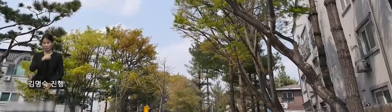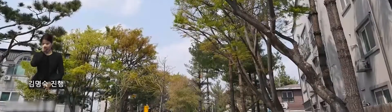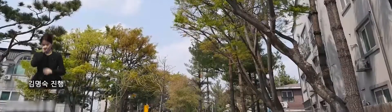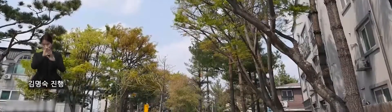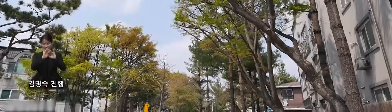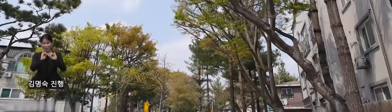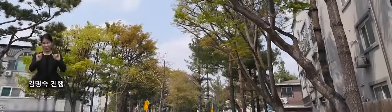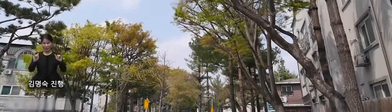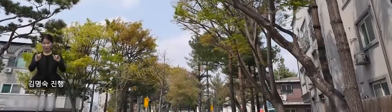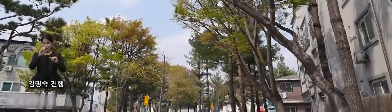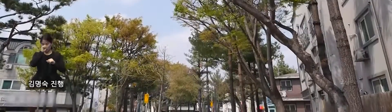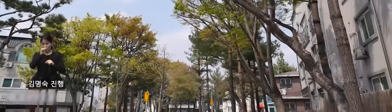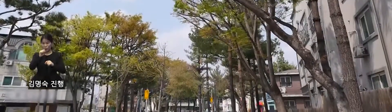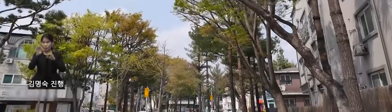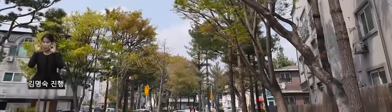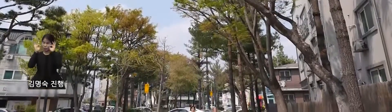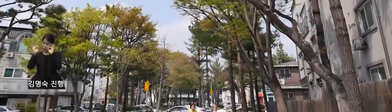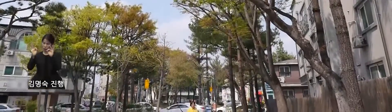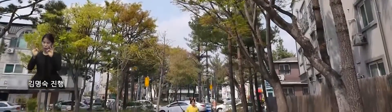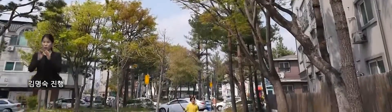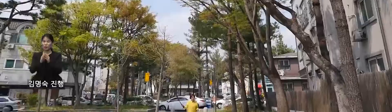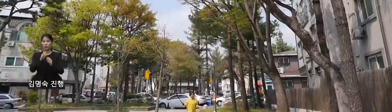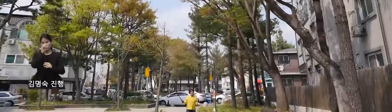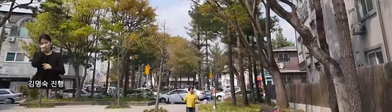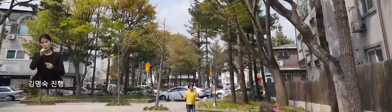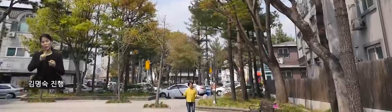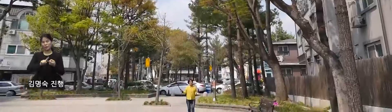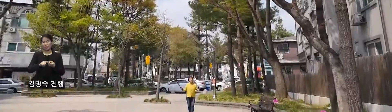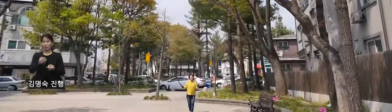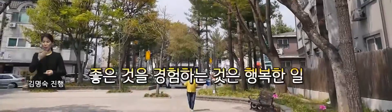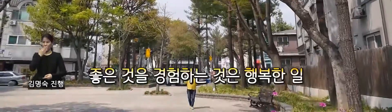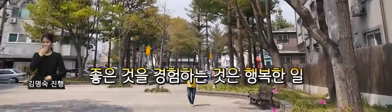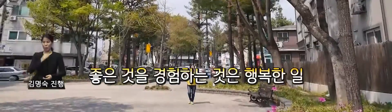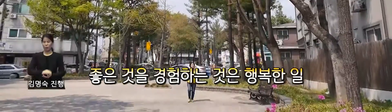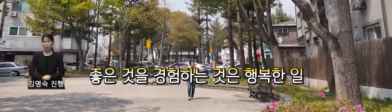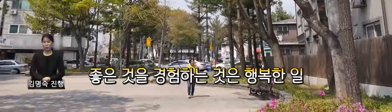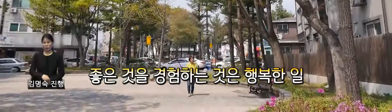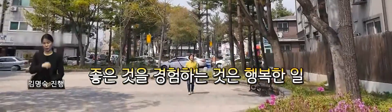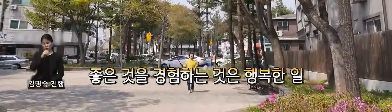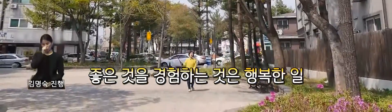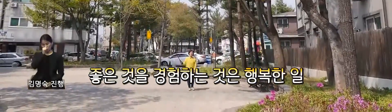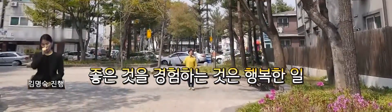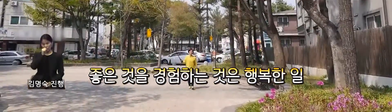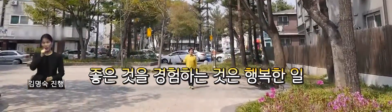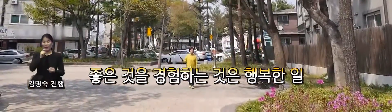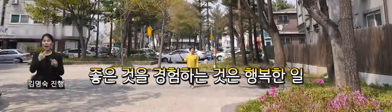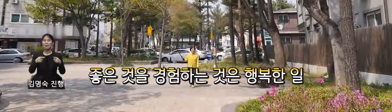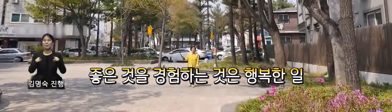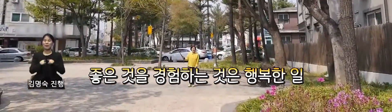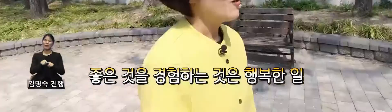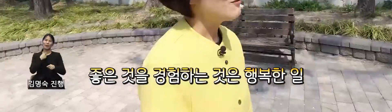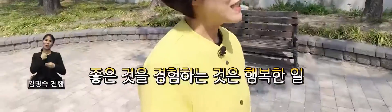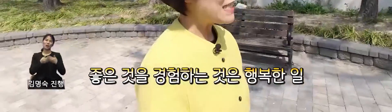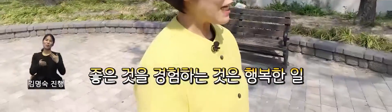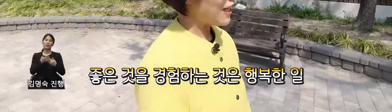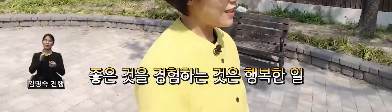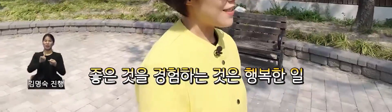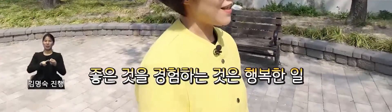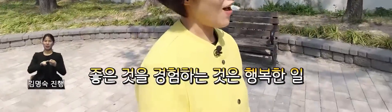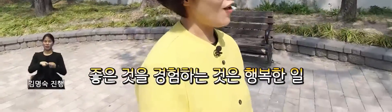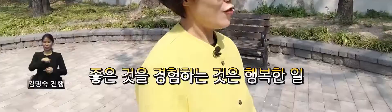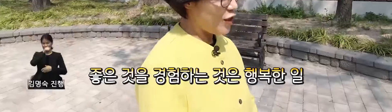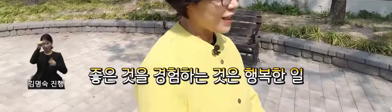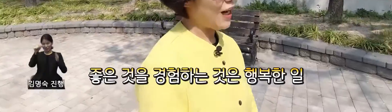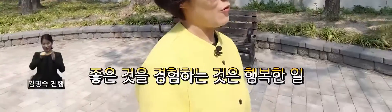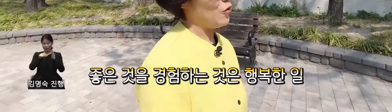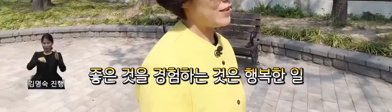좋은 사람과 좋은 것을 보고 또 좋은 것을 먹고 좋은 것을 함께 경험한다는 것은 우리 인생에